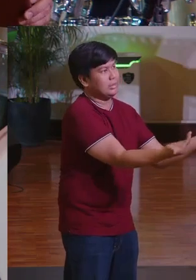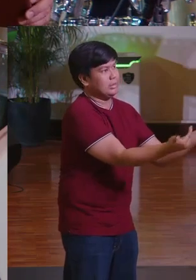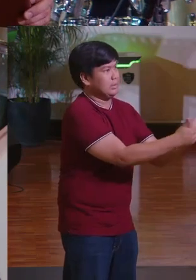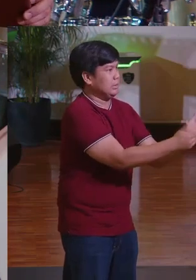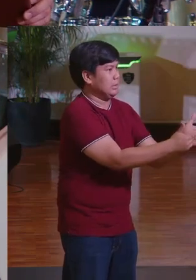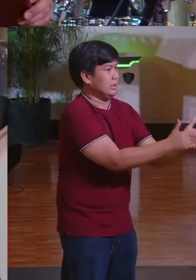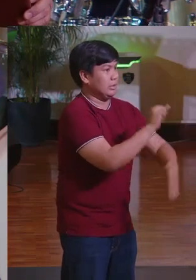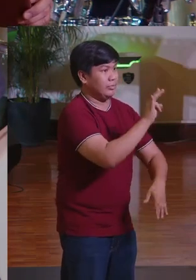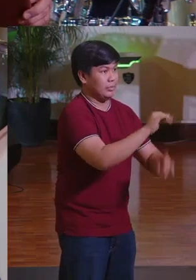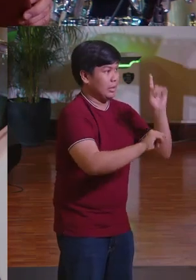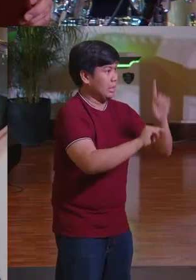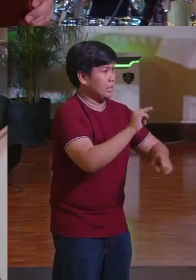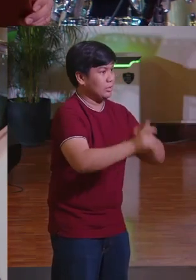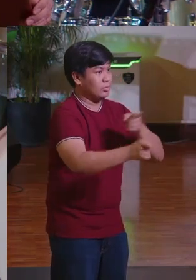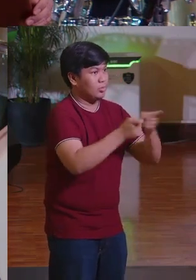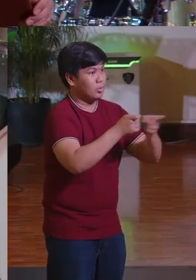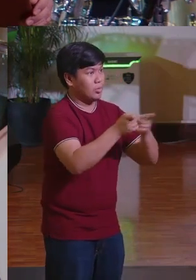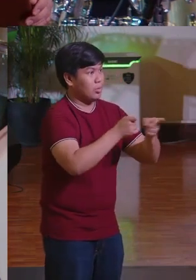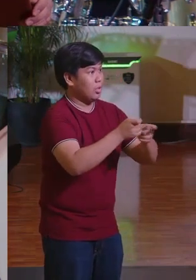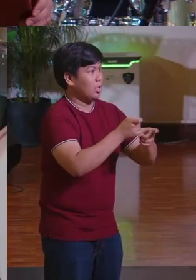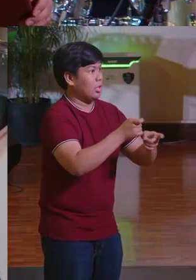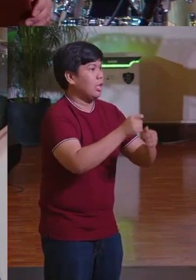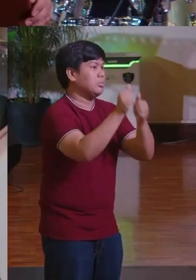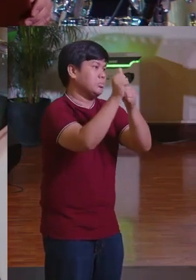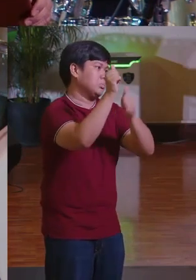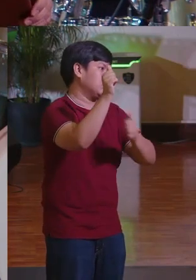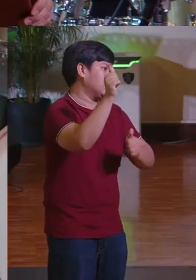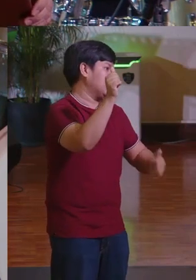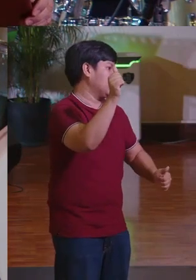natin makontrol, yan na po ang ating master.